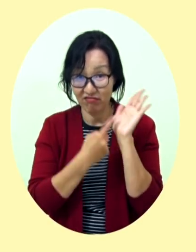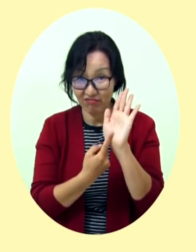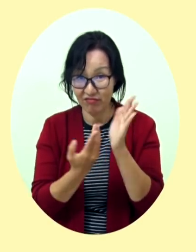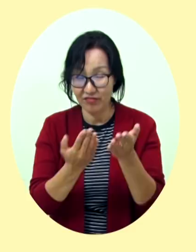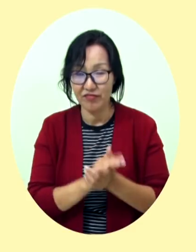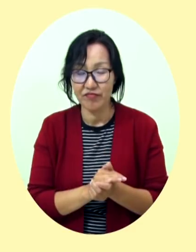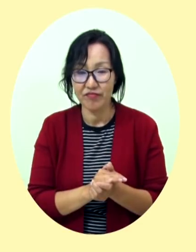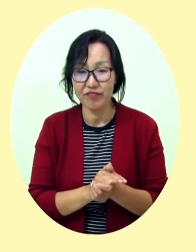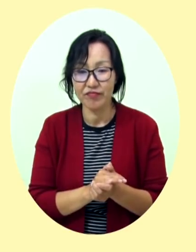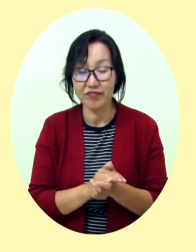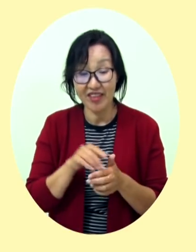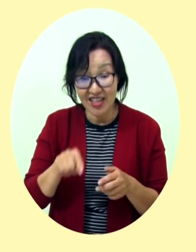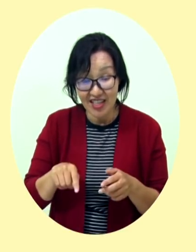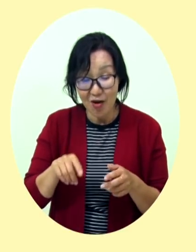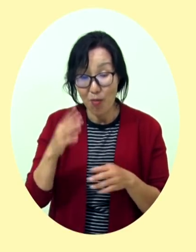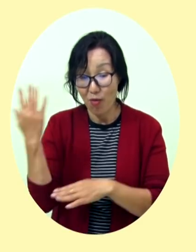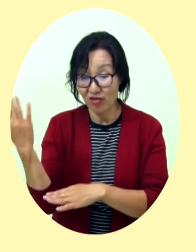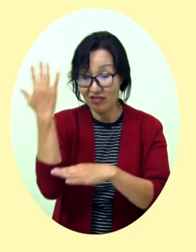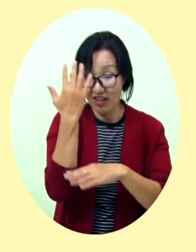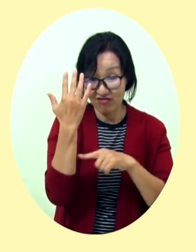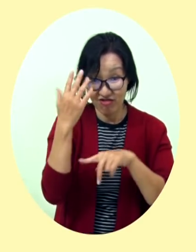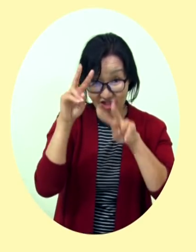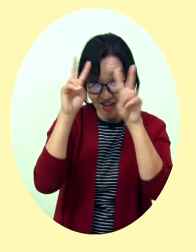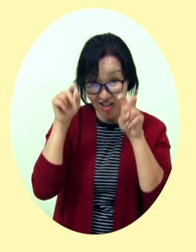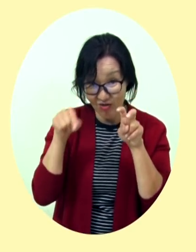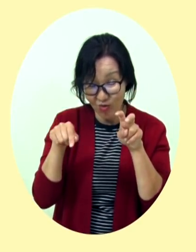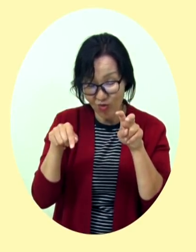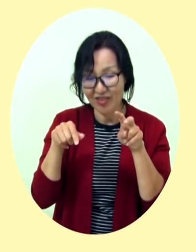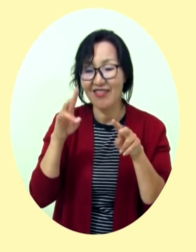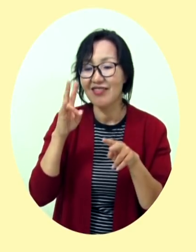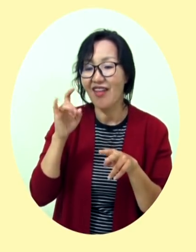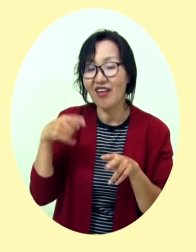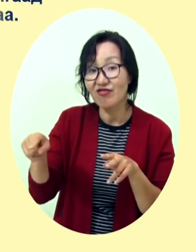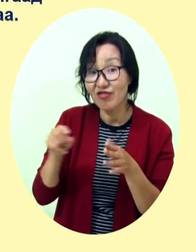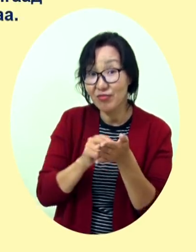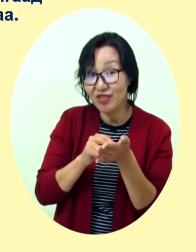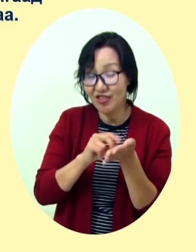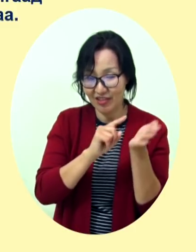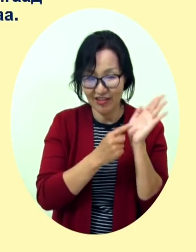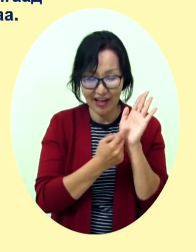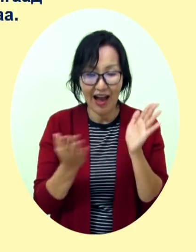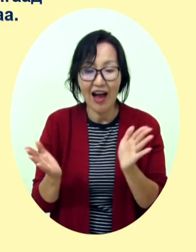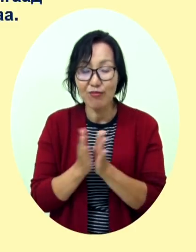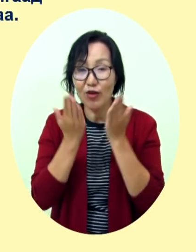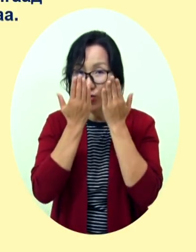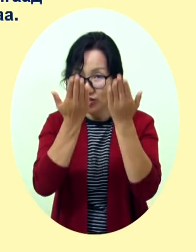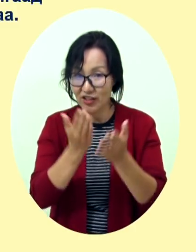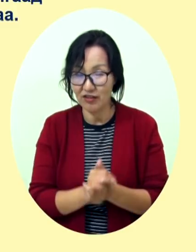Мод тарсна гэсэн энэ сэдвийн хүрээнд сурагч Нарангийн бичсэн ихийг бүгдээрээ хамтдаа